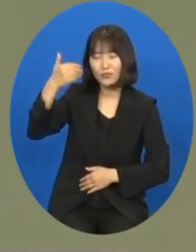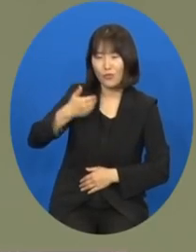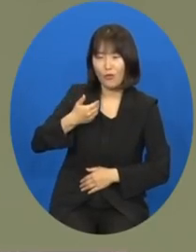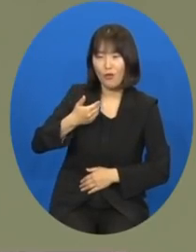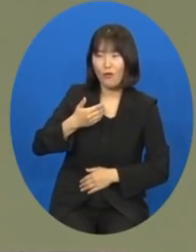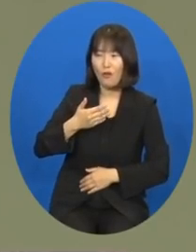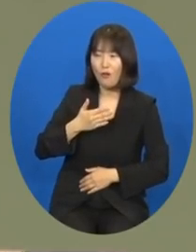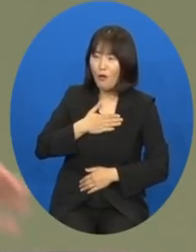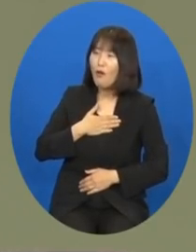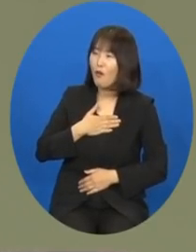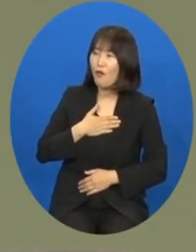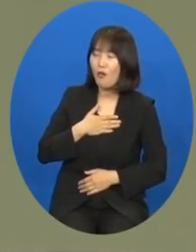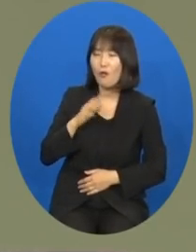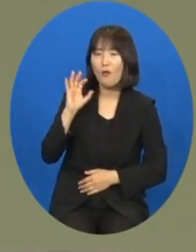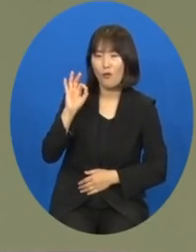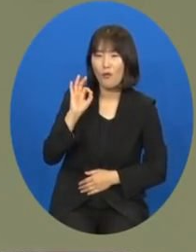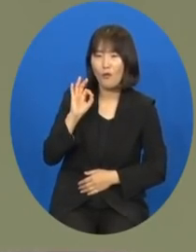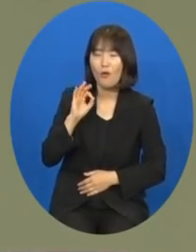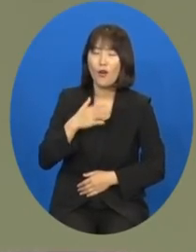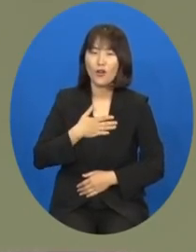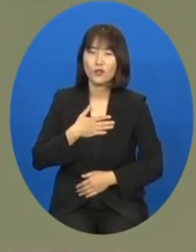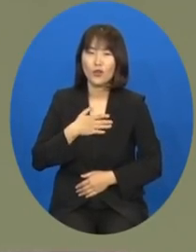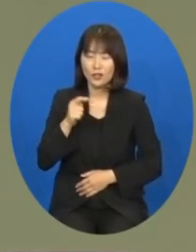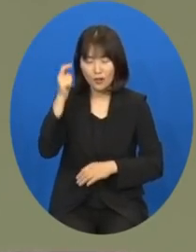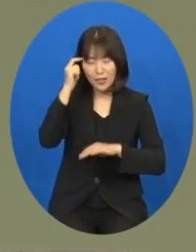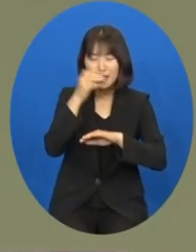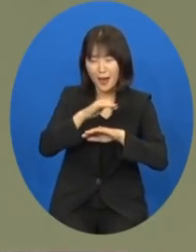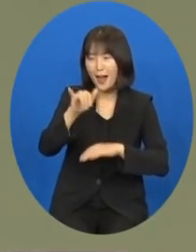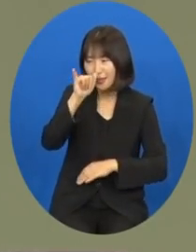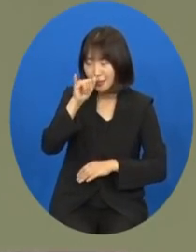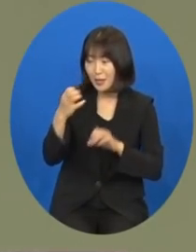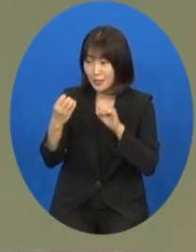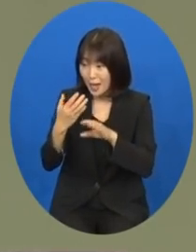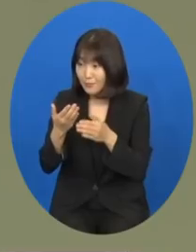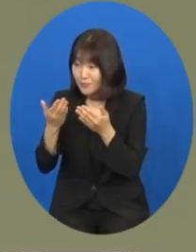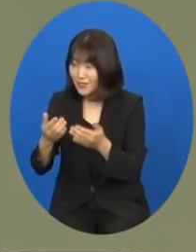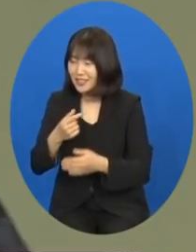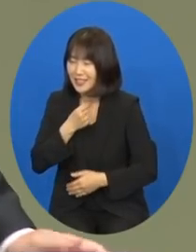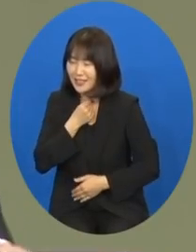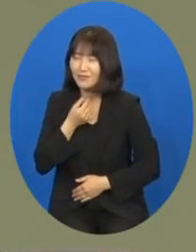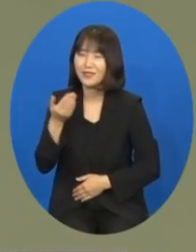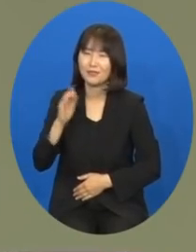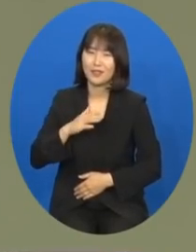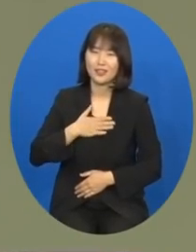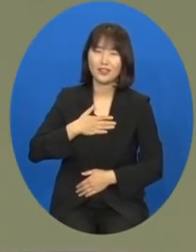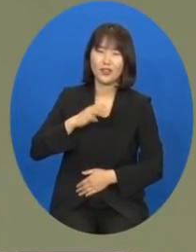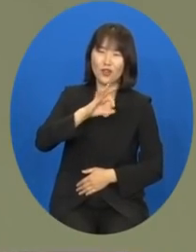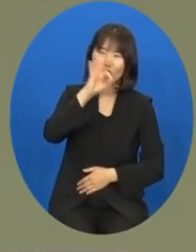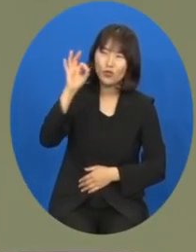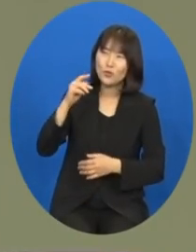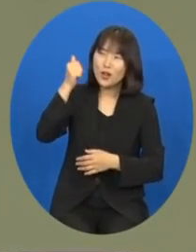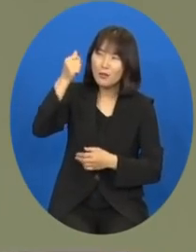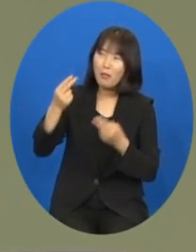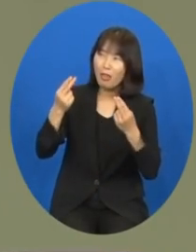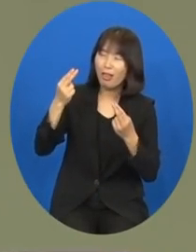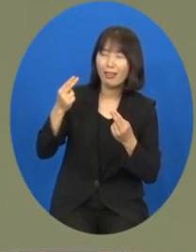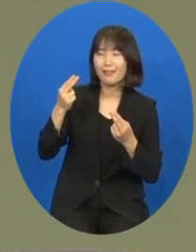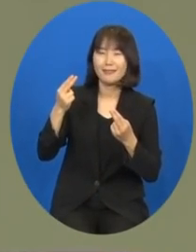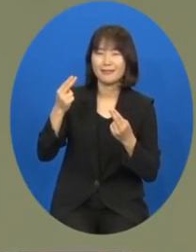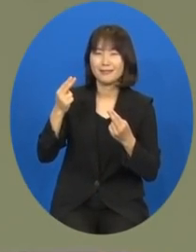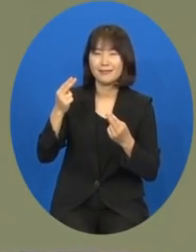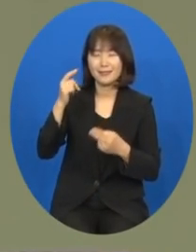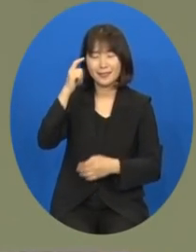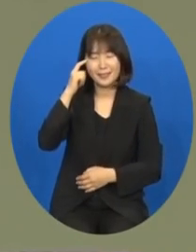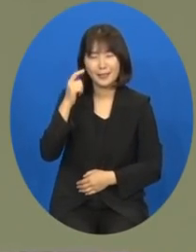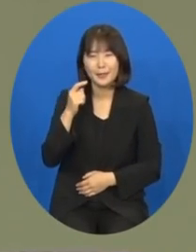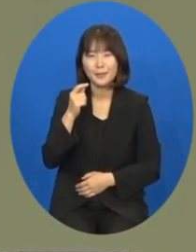라고 답변하고 싶었지만 감히 제가 어떻게 목사님과 비교를 하겠습니까 이렇게 답변했습니다 저는